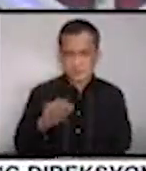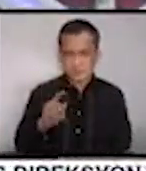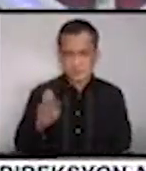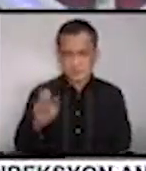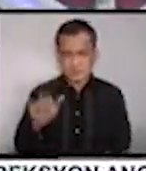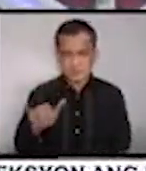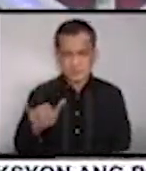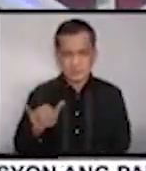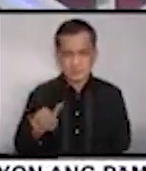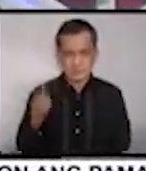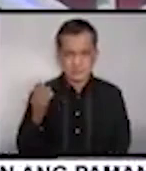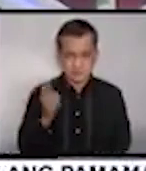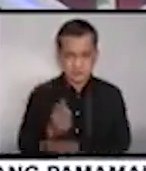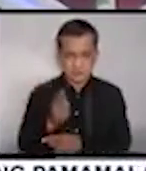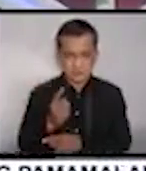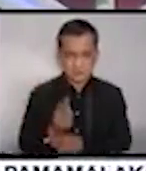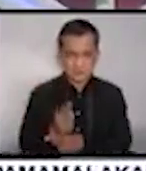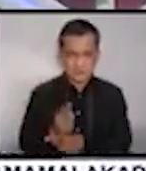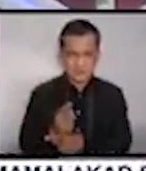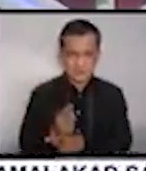Tama.